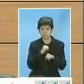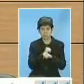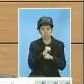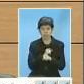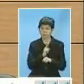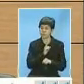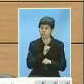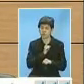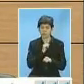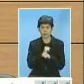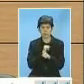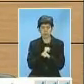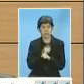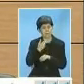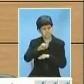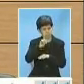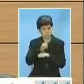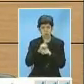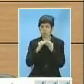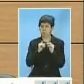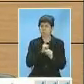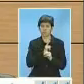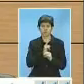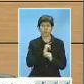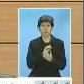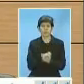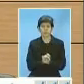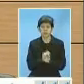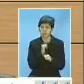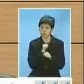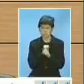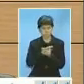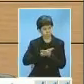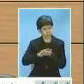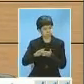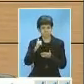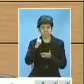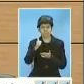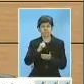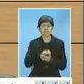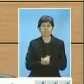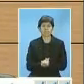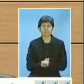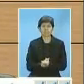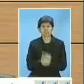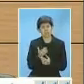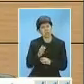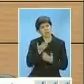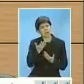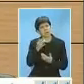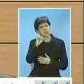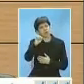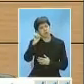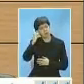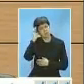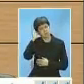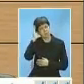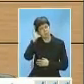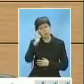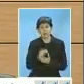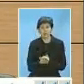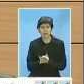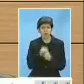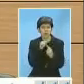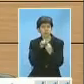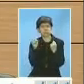ำเนินการเป็นประธานในที่ประชุมเป็นไปให้ความเรียบร้อยแต่เมื่อสมาชิกได้อภิปรายนอก